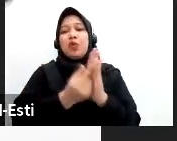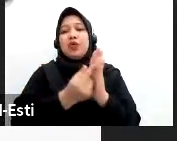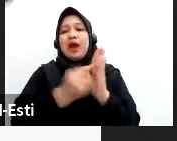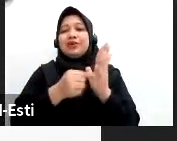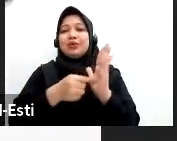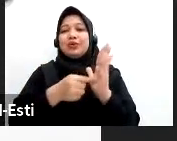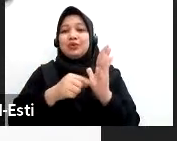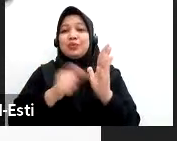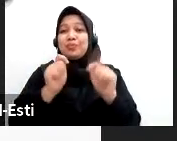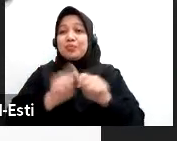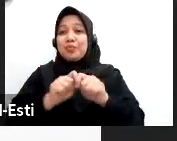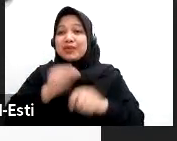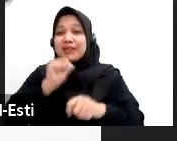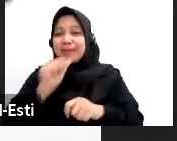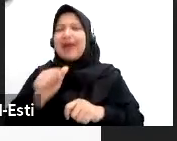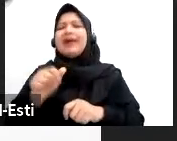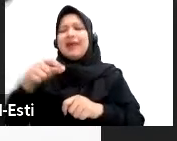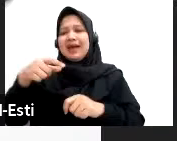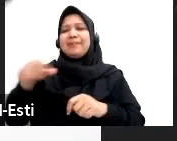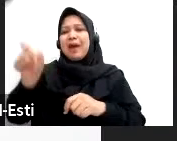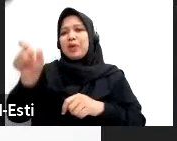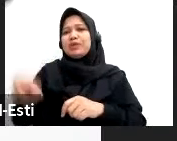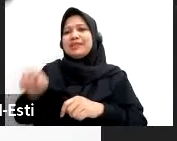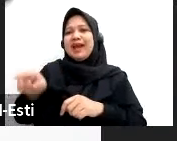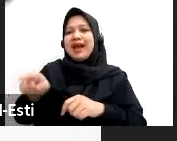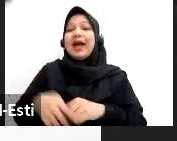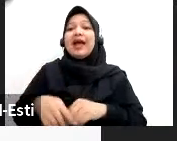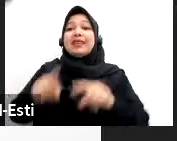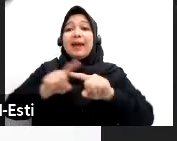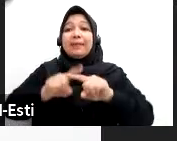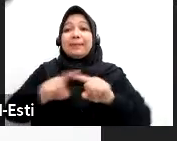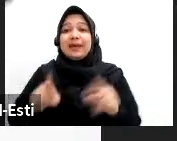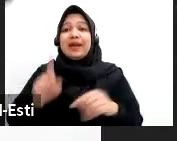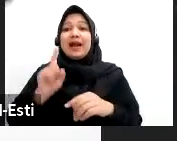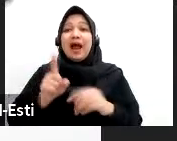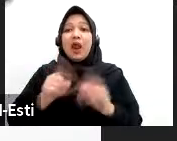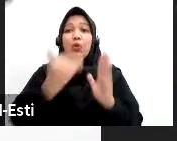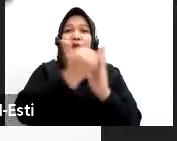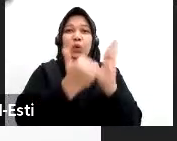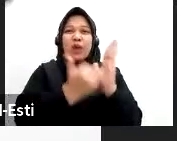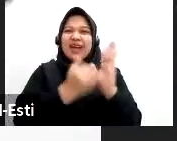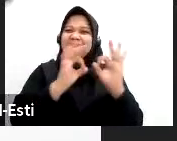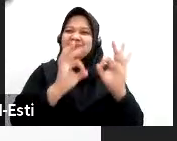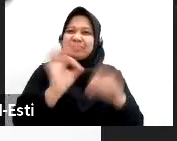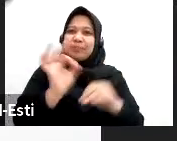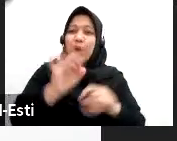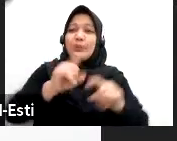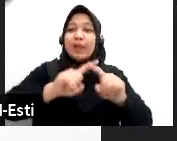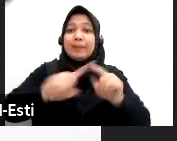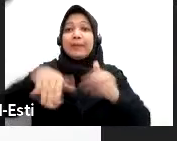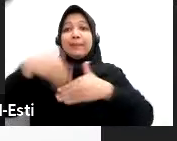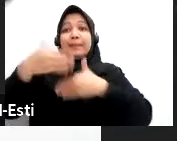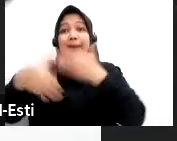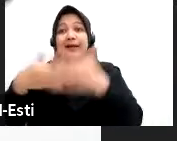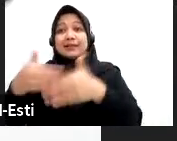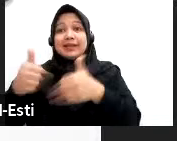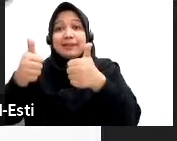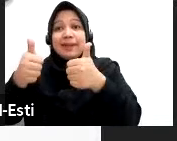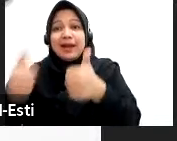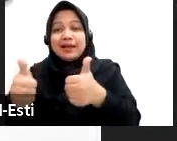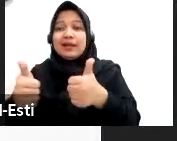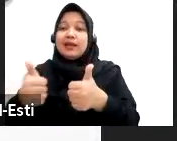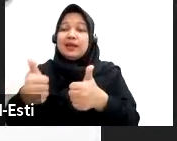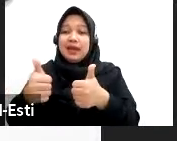tetapi kalau moral para pelaksananya itu baik maka eh keadilan akan